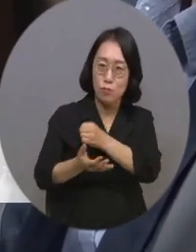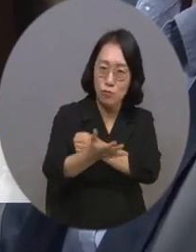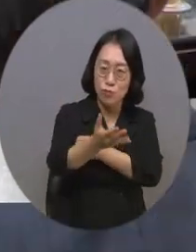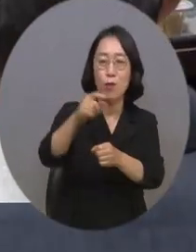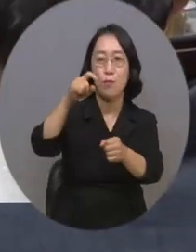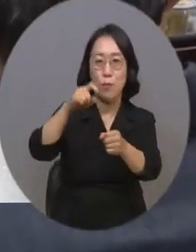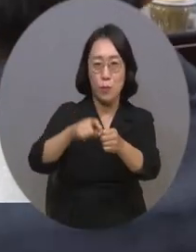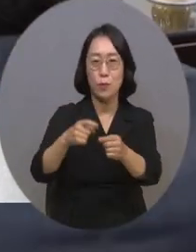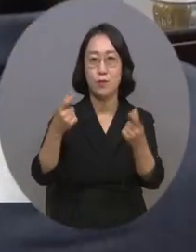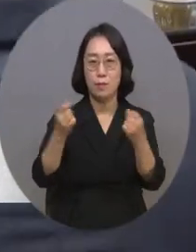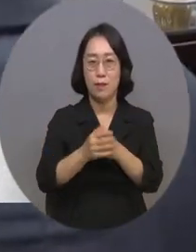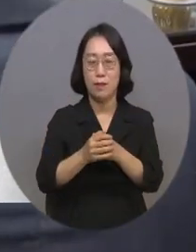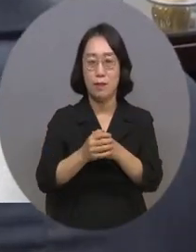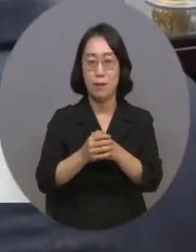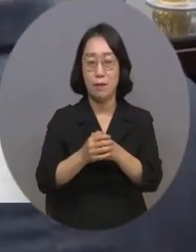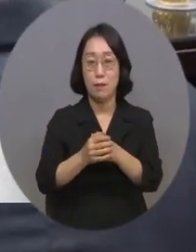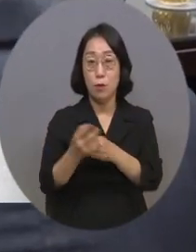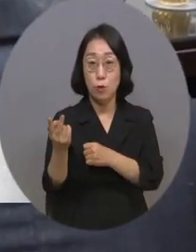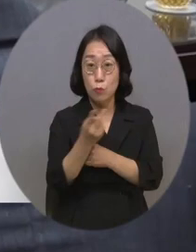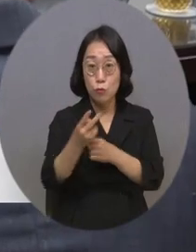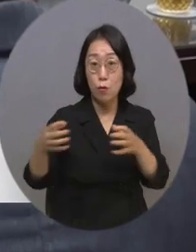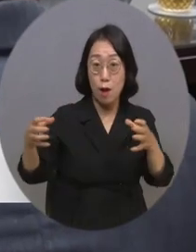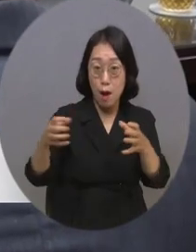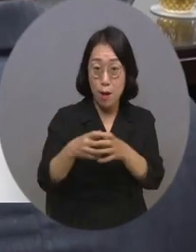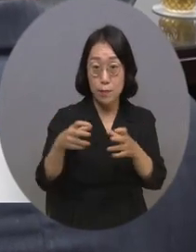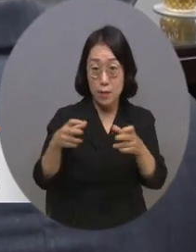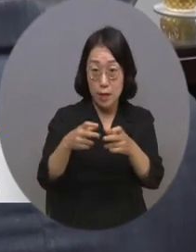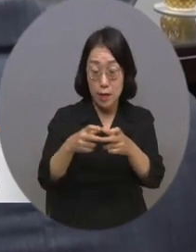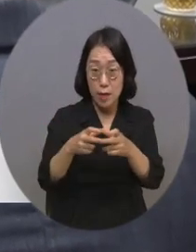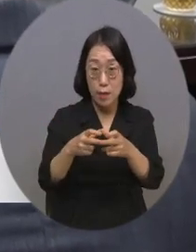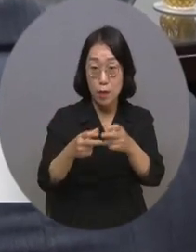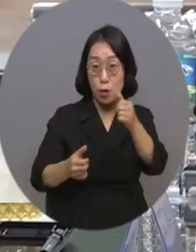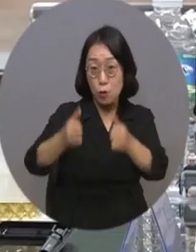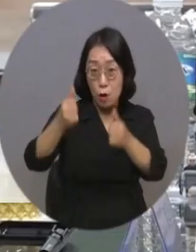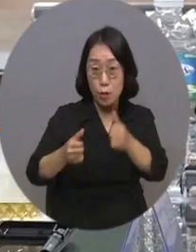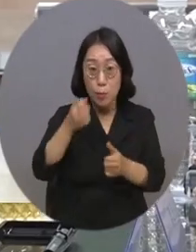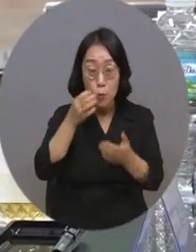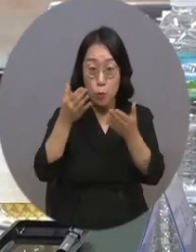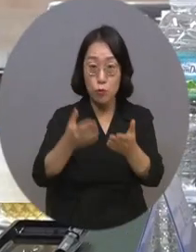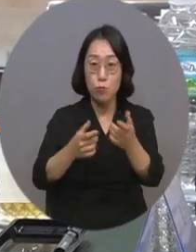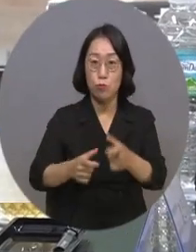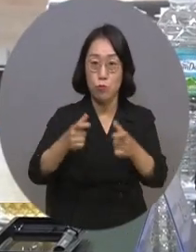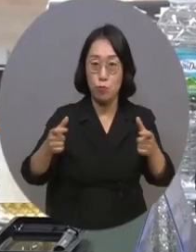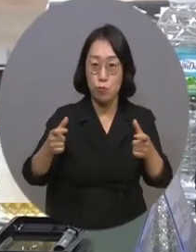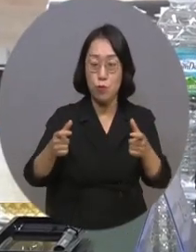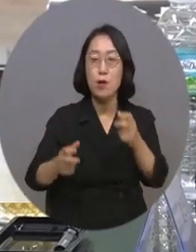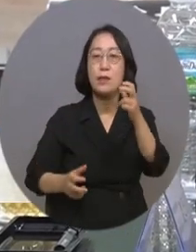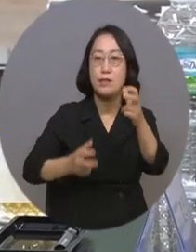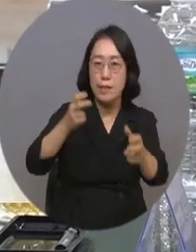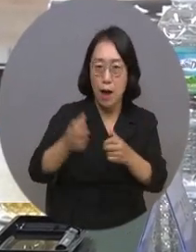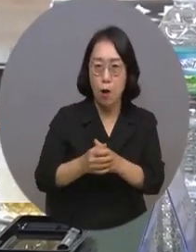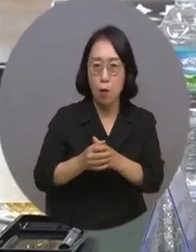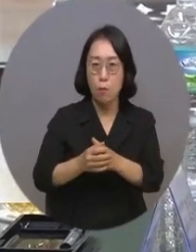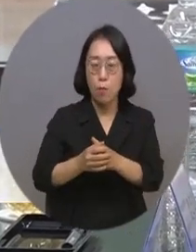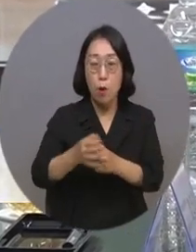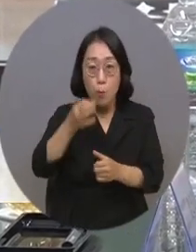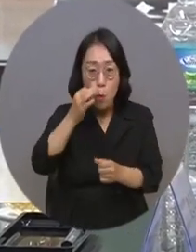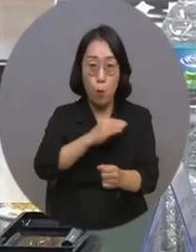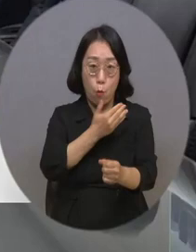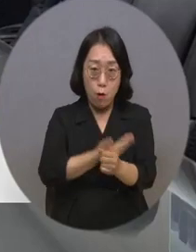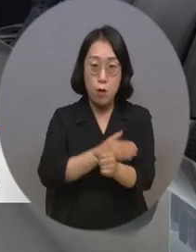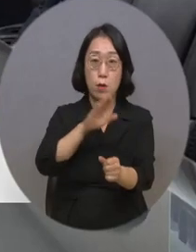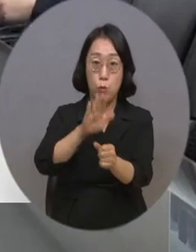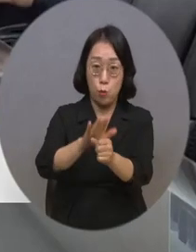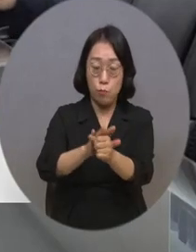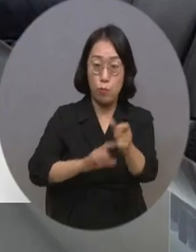체결했습니다. 앞으로 두 기관은 장애인 스포츠 중계 확대를 위한 공동협력사업 추진, 장애인 시청권 보장을 위한 기술협력